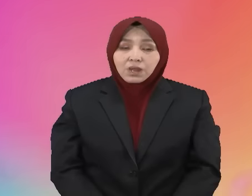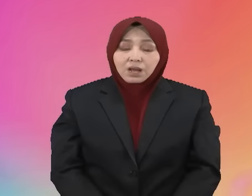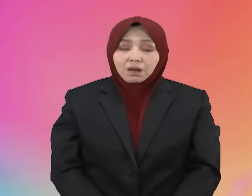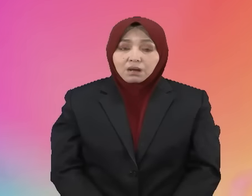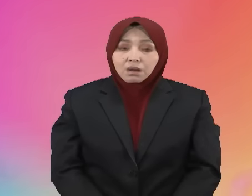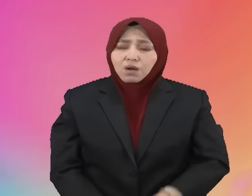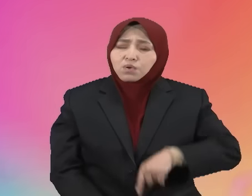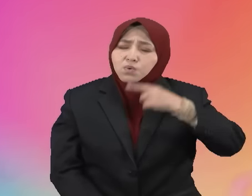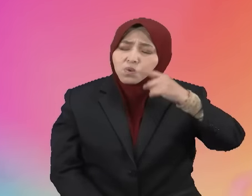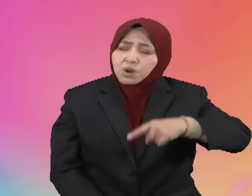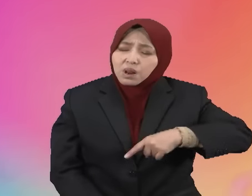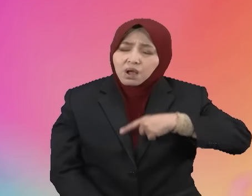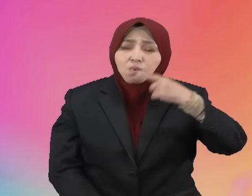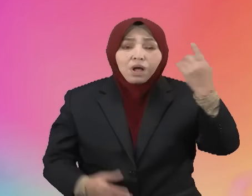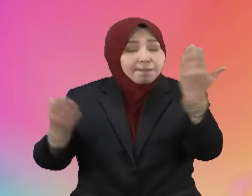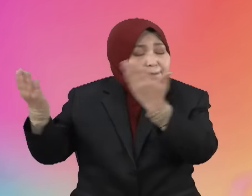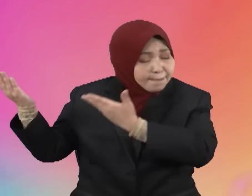قل